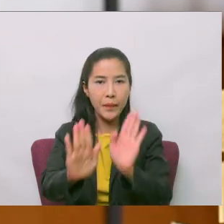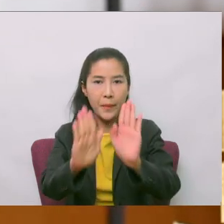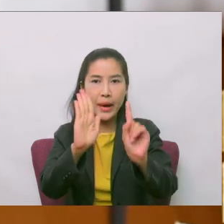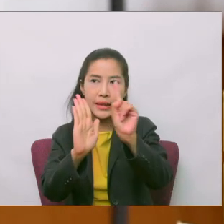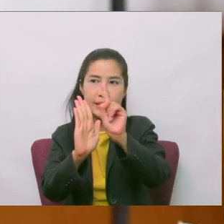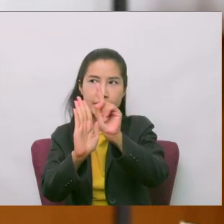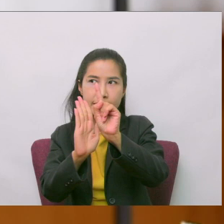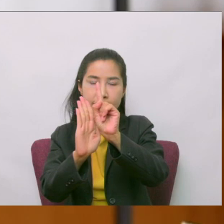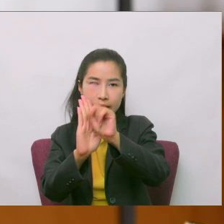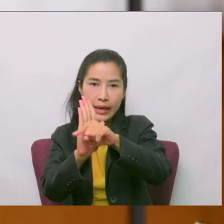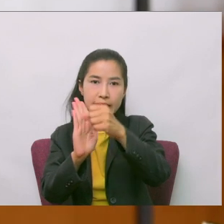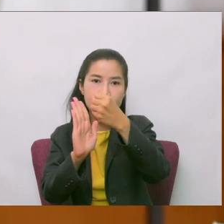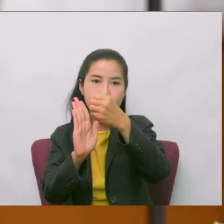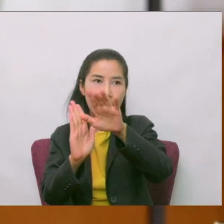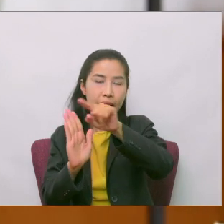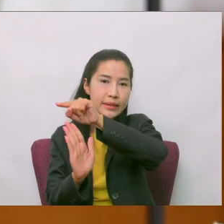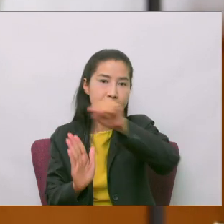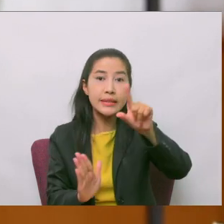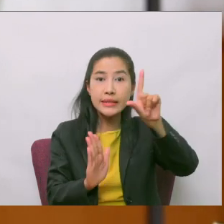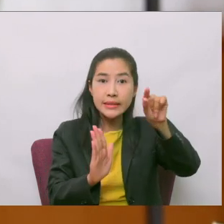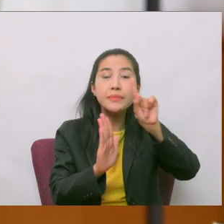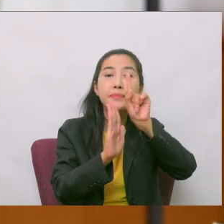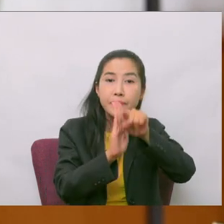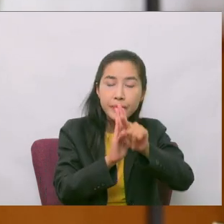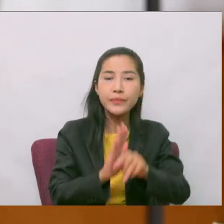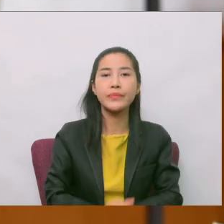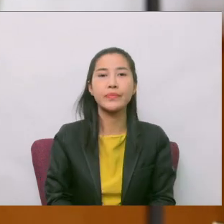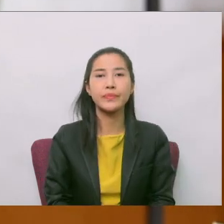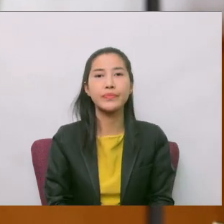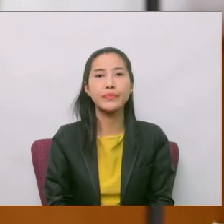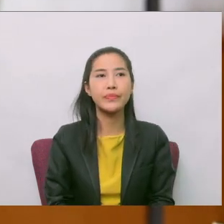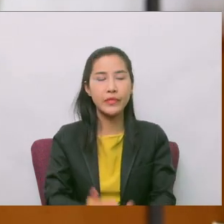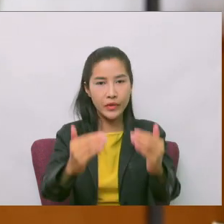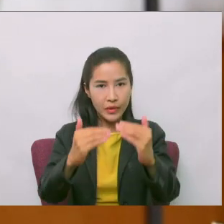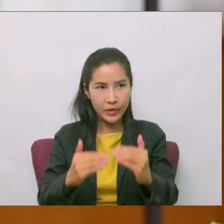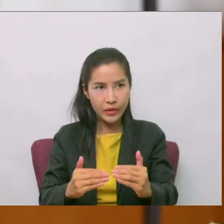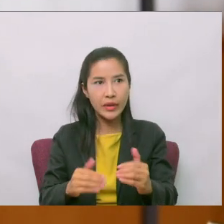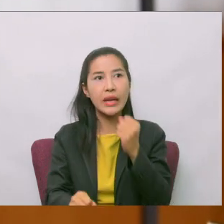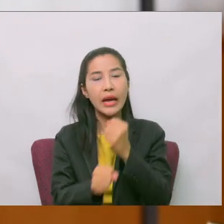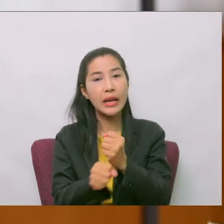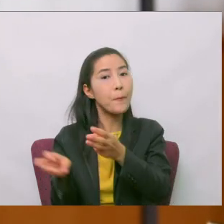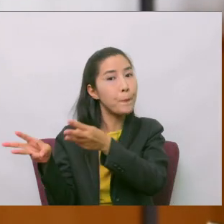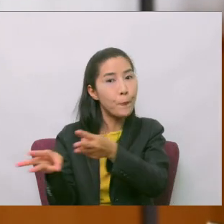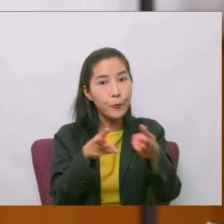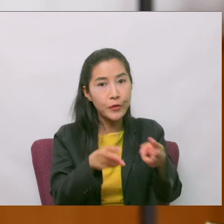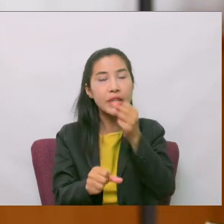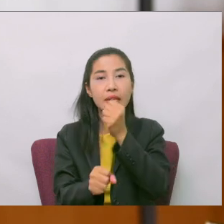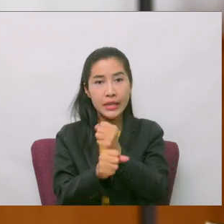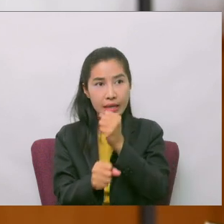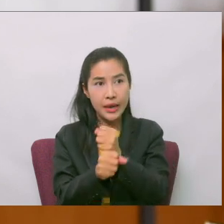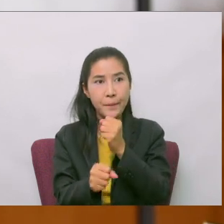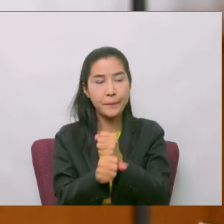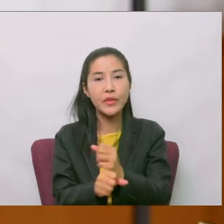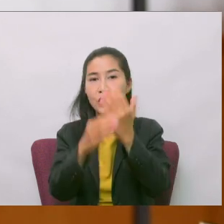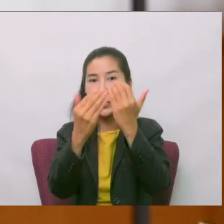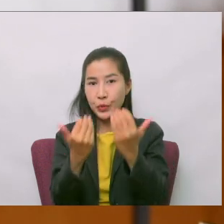ะค่ะเดี๋ยวลำดับต่อไปค่ะก็จะเป็นในเรื่องของการทำลูกประคบนะคะวิธีการทำลูกประคบซึ่งวันนี้นะคะ